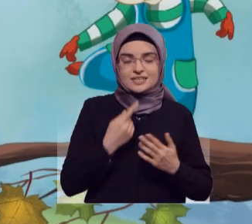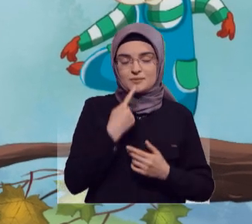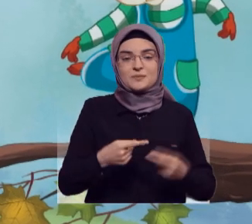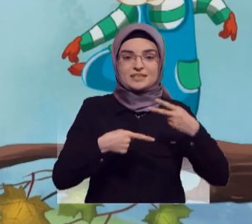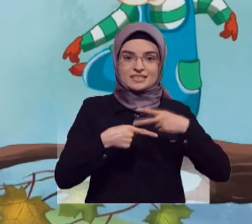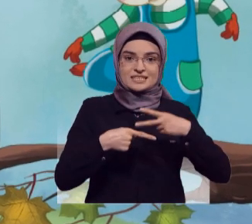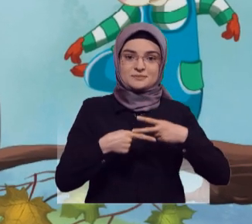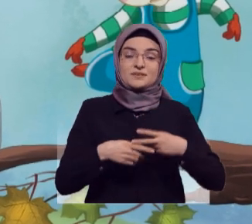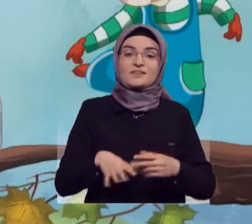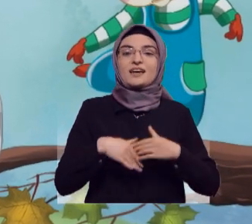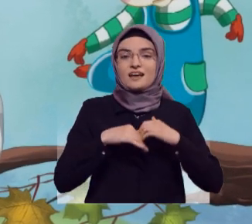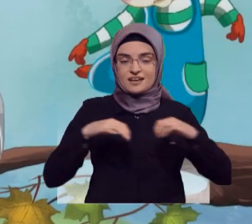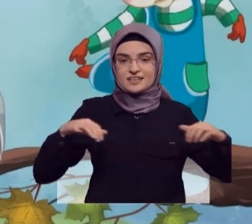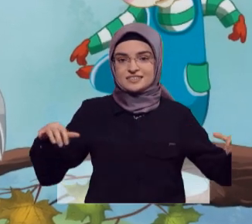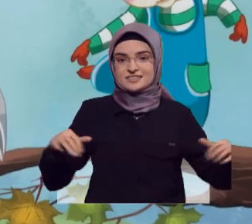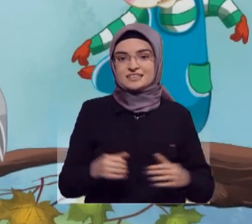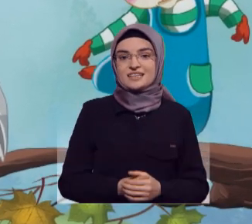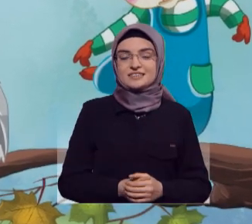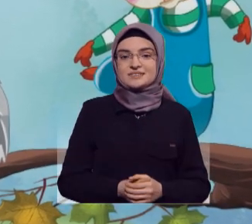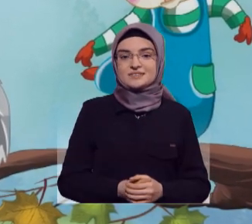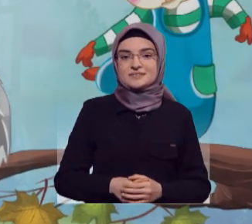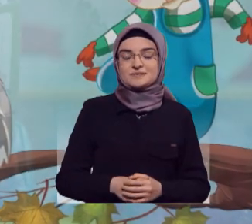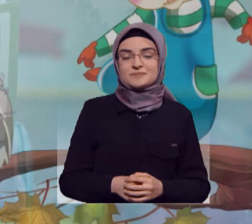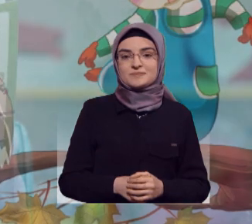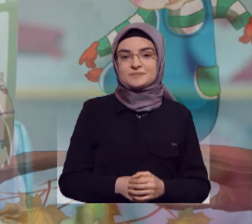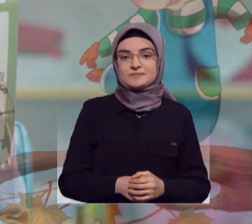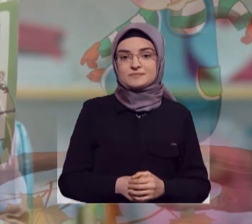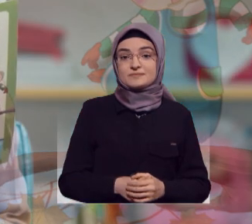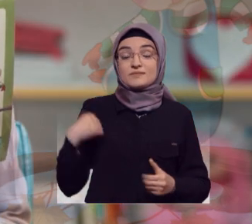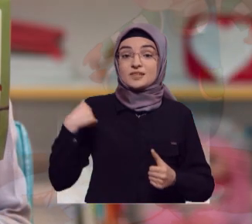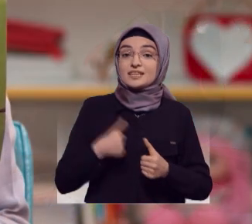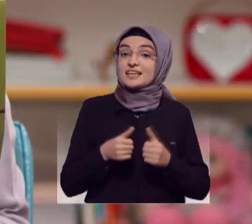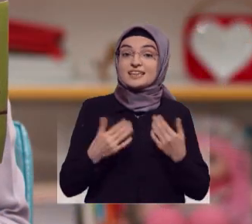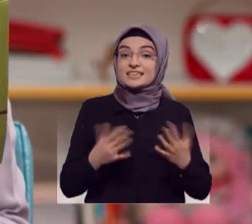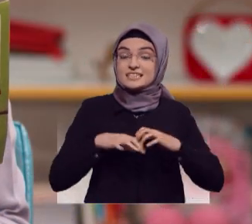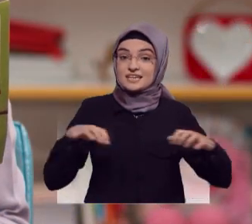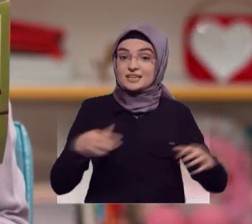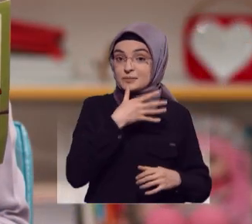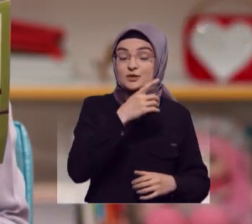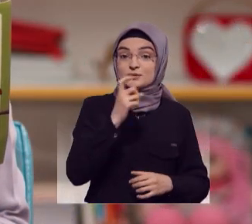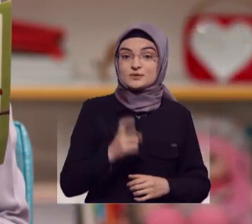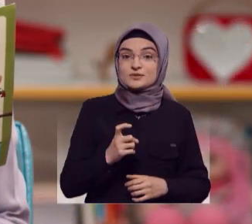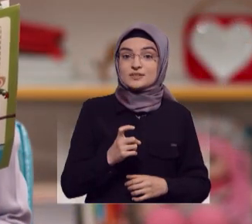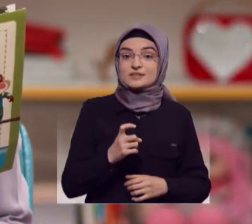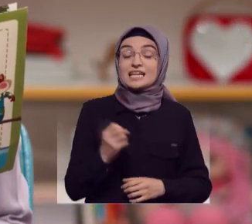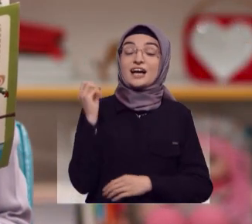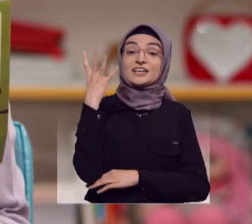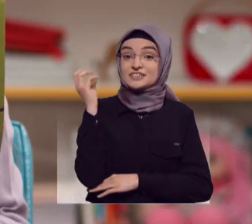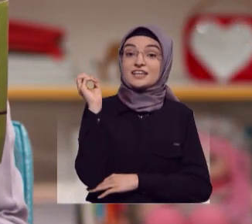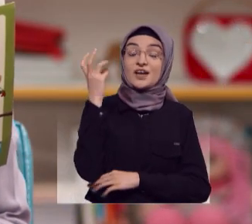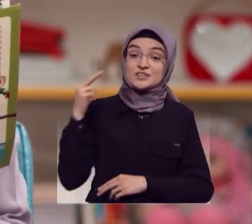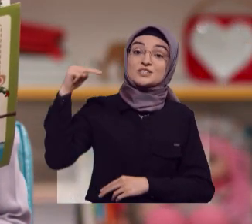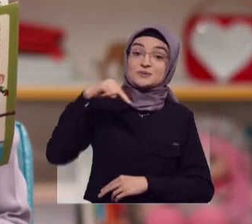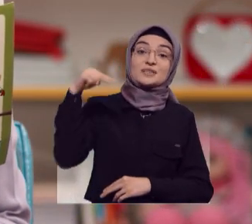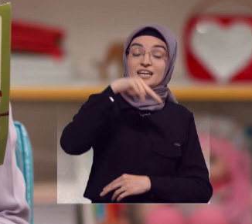dedi zıp zıp ve ayrıldılar Pıtır ile Kıtır yanlarından. Yine nasıl ayrıldılar biliyor musunuz? Daldan